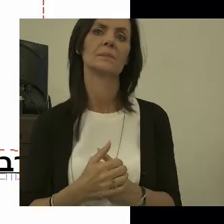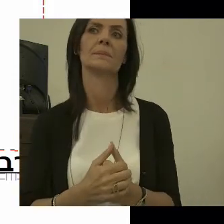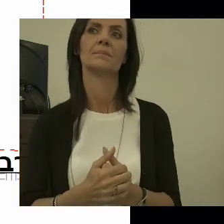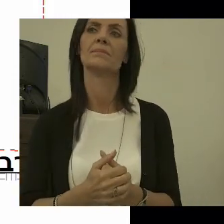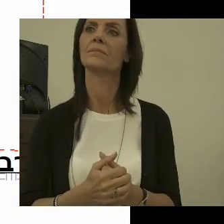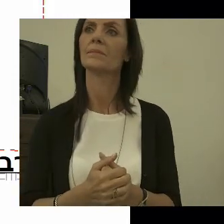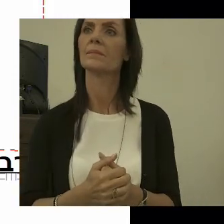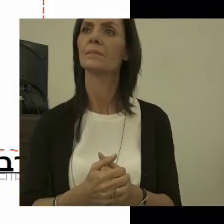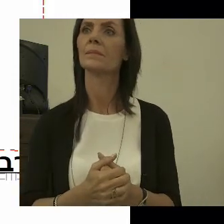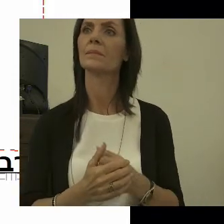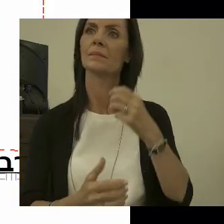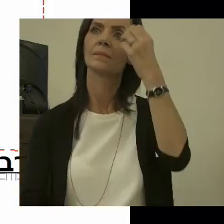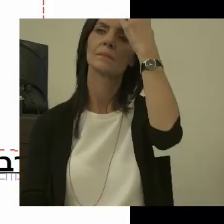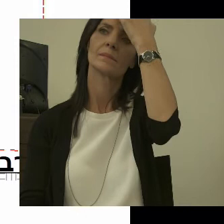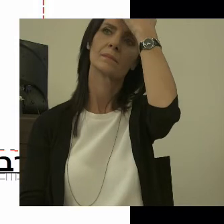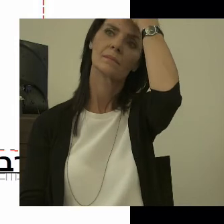כן,